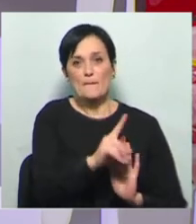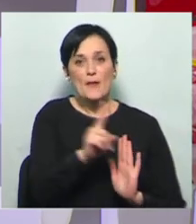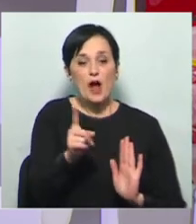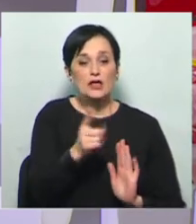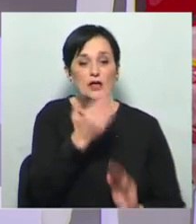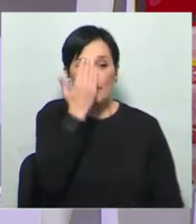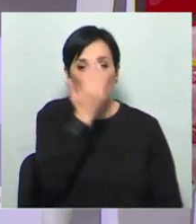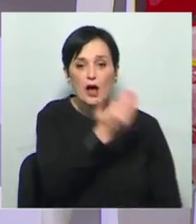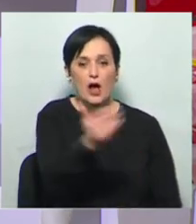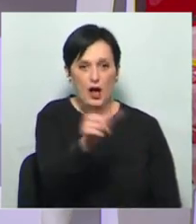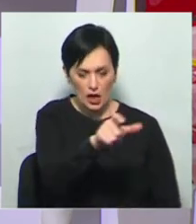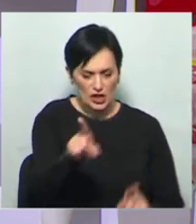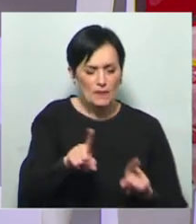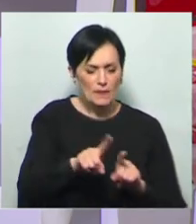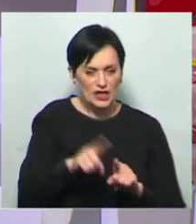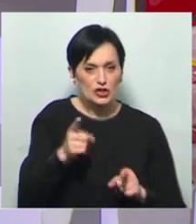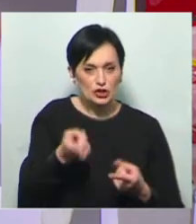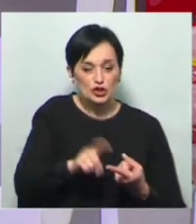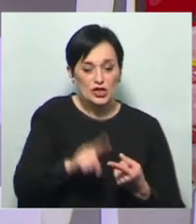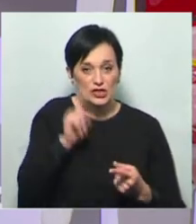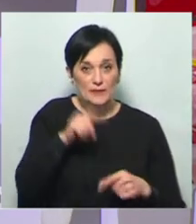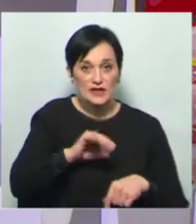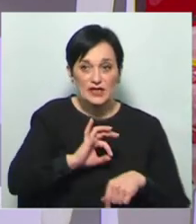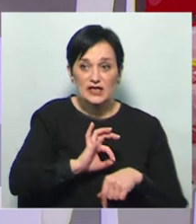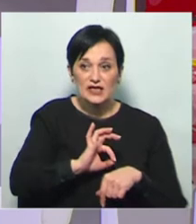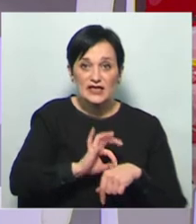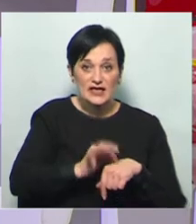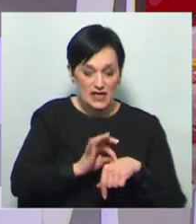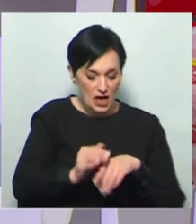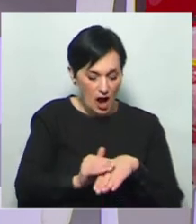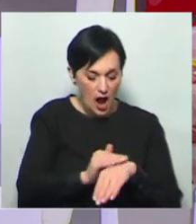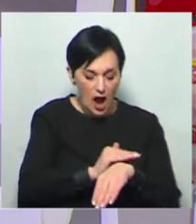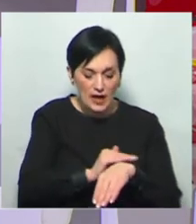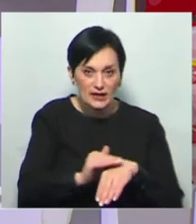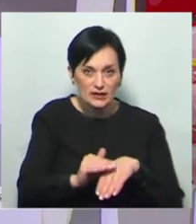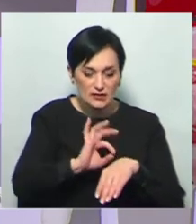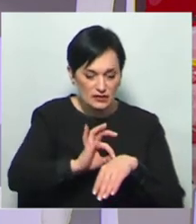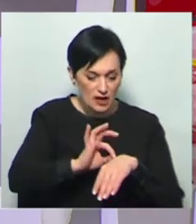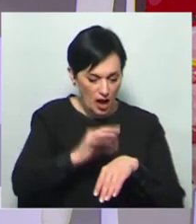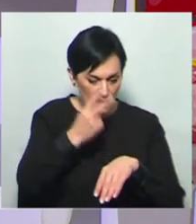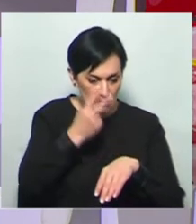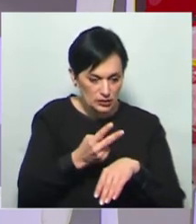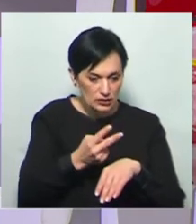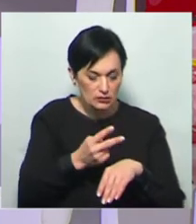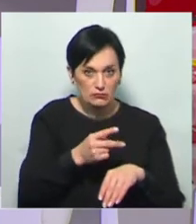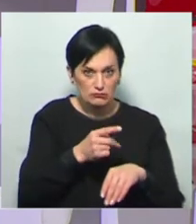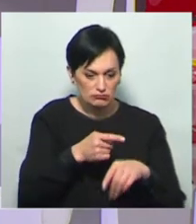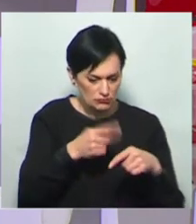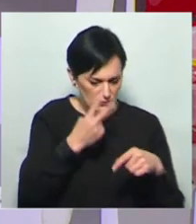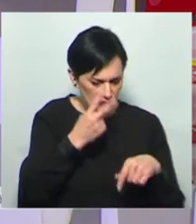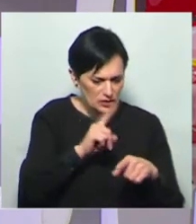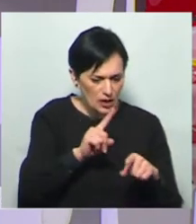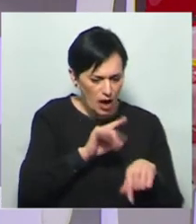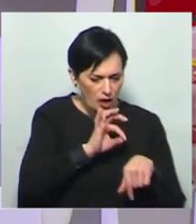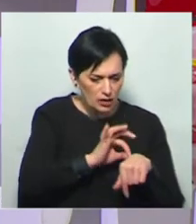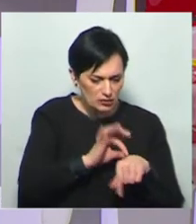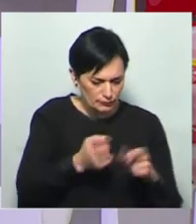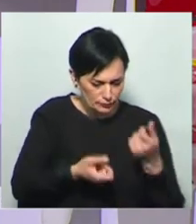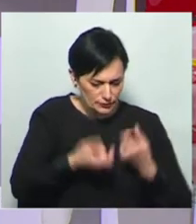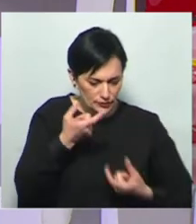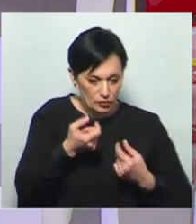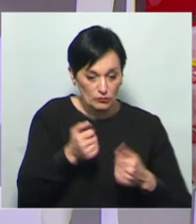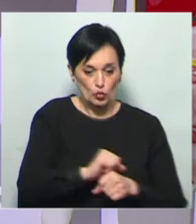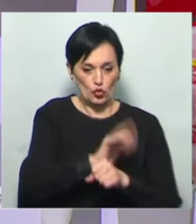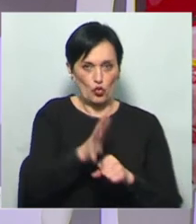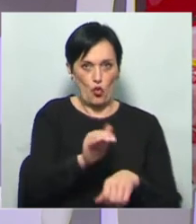ფართო აუდიტორიამაც ის სამ შესაძლოა. კანისმიერი, ანუ დერმატოლოგიური დარღვევები და აღმოჩნდა პაციენტს, რომ COVID-ი აქვს, ხო? გულის